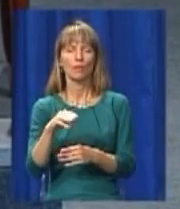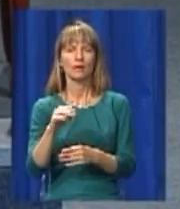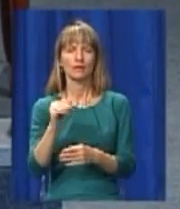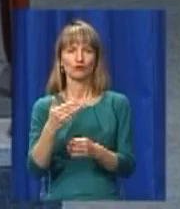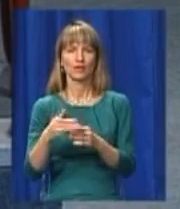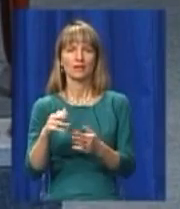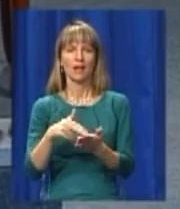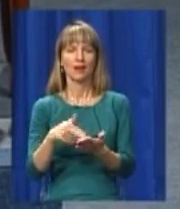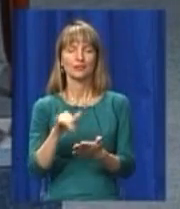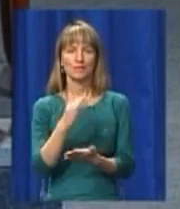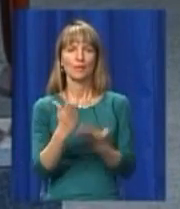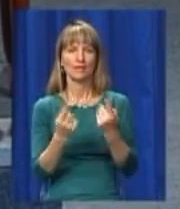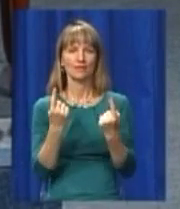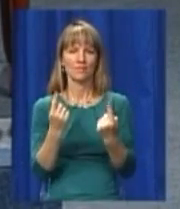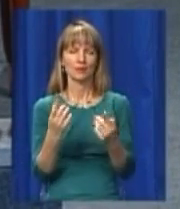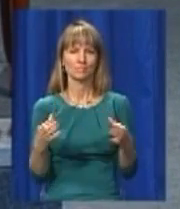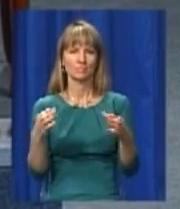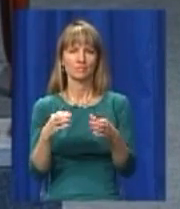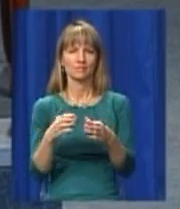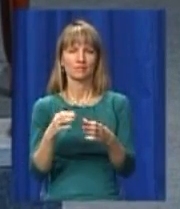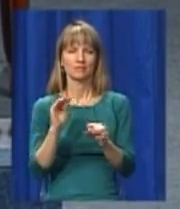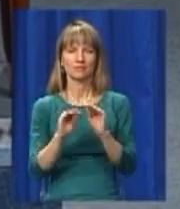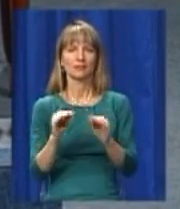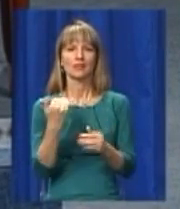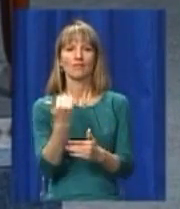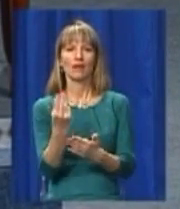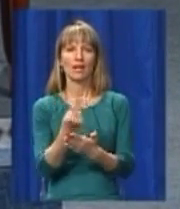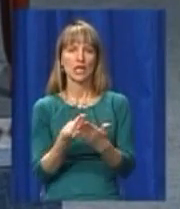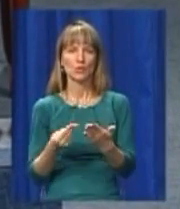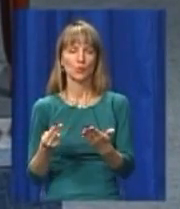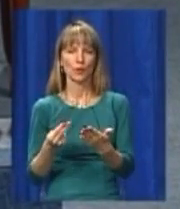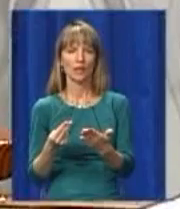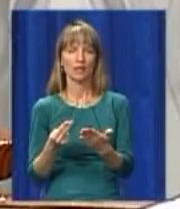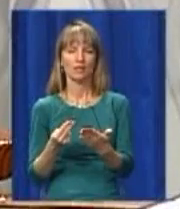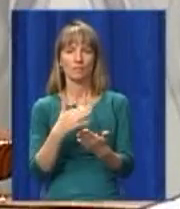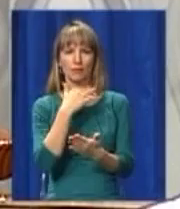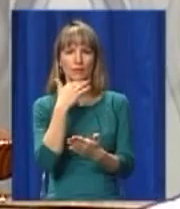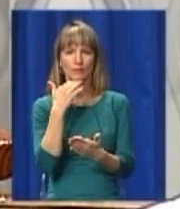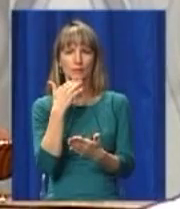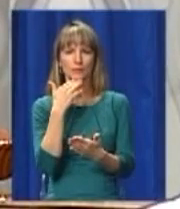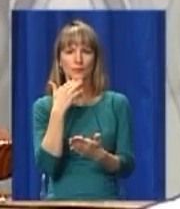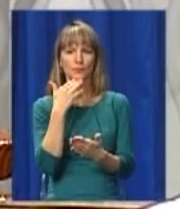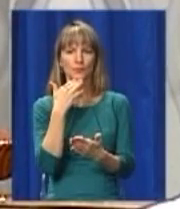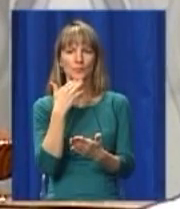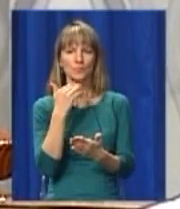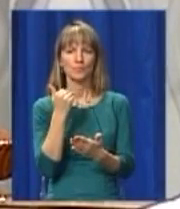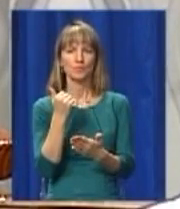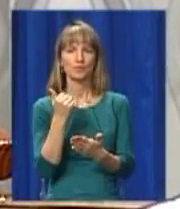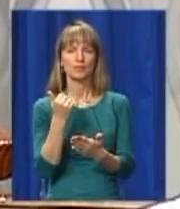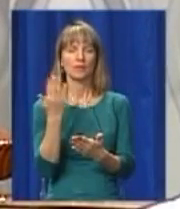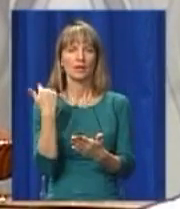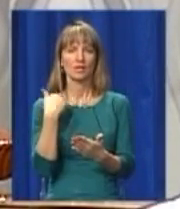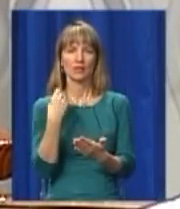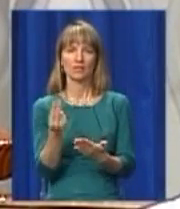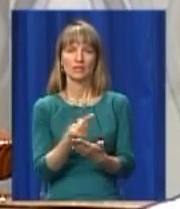валяються. У тебе, напевно, дуже велика колекція вдома якихось твоїх малюнків, шедеврів. Раніше я займалася, кстати,